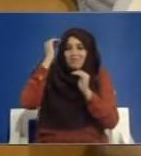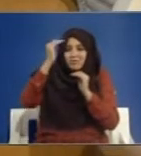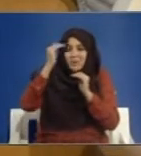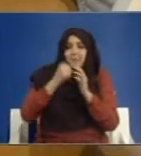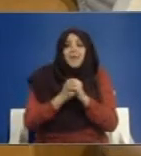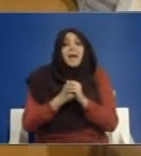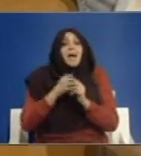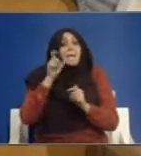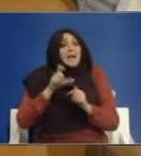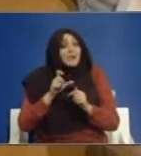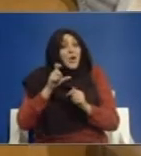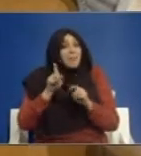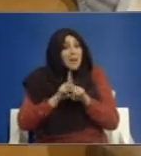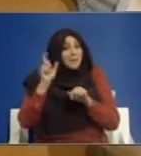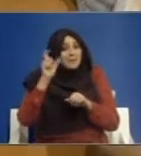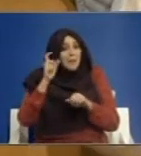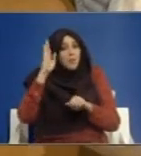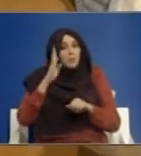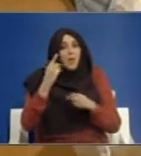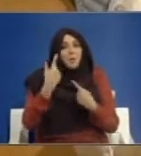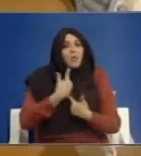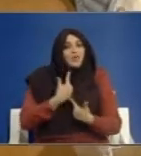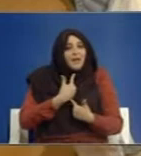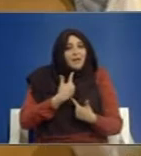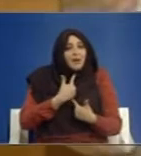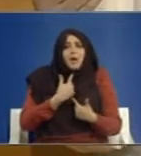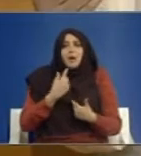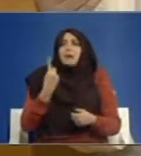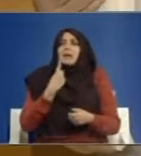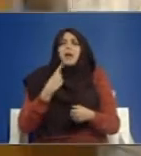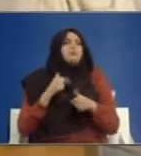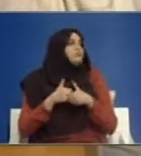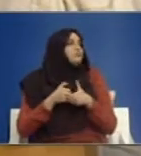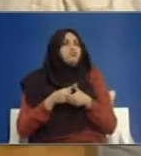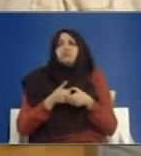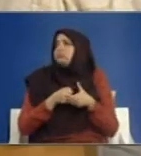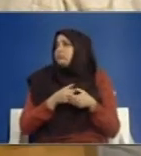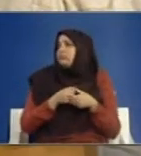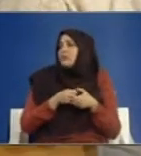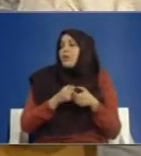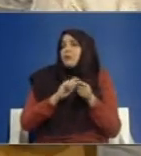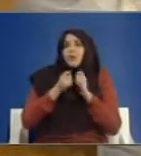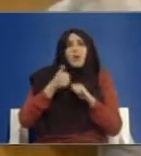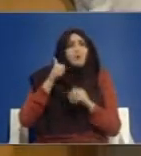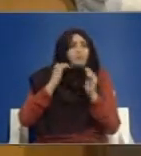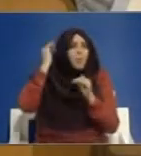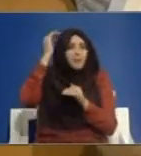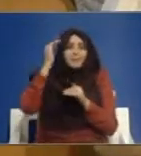مجاهده معناتها ما يقولش انسان ما يستناش راه قاعد هكذاك ويصبح ما شاء الله، لا،